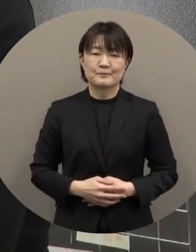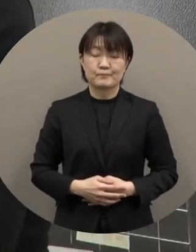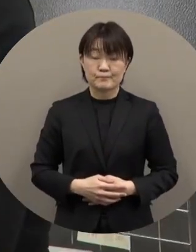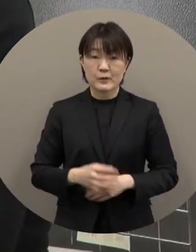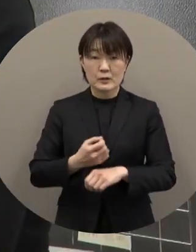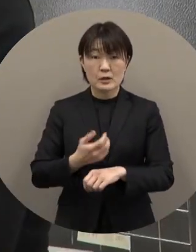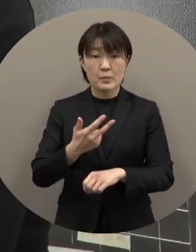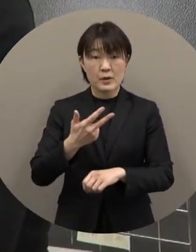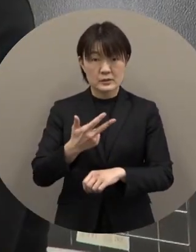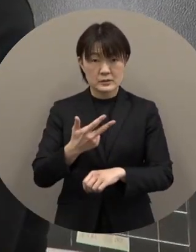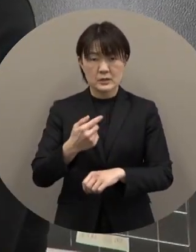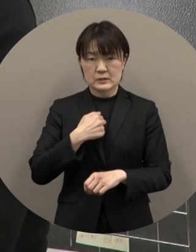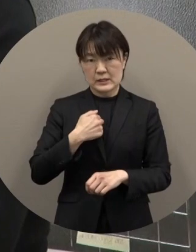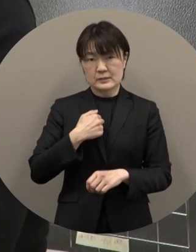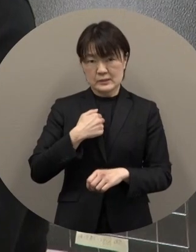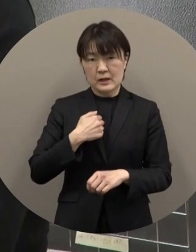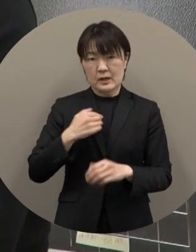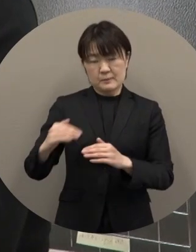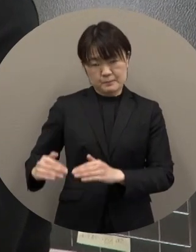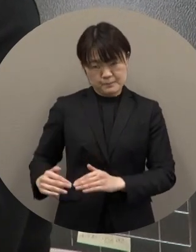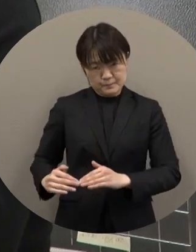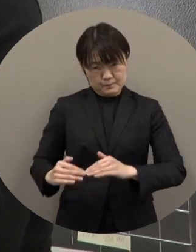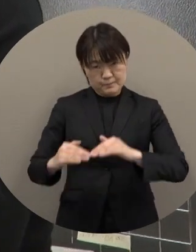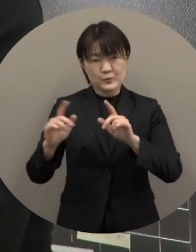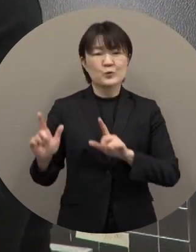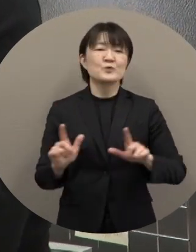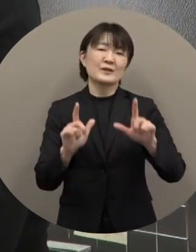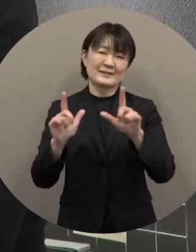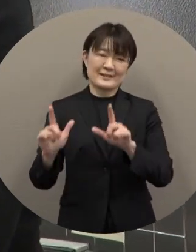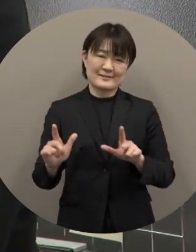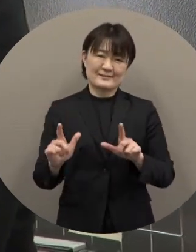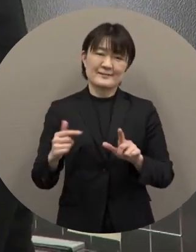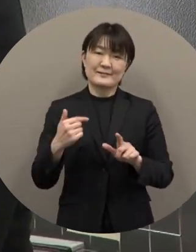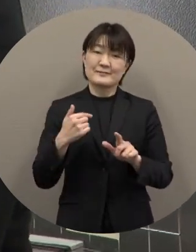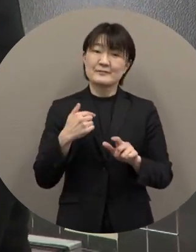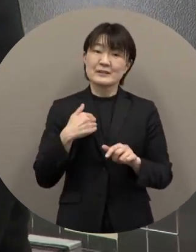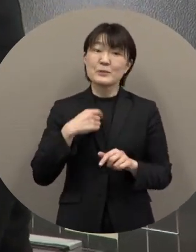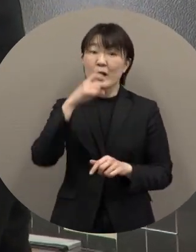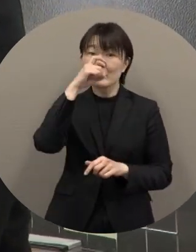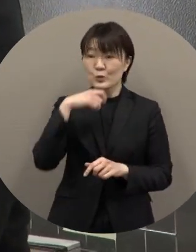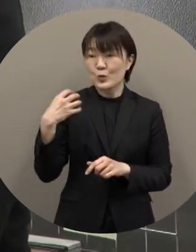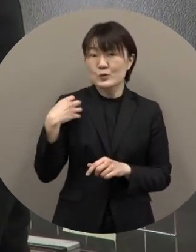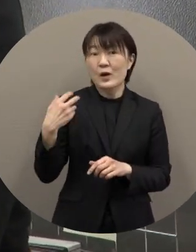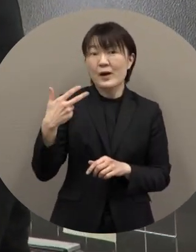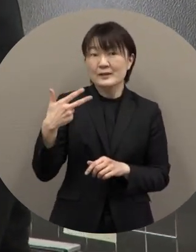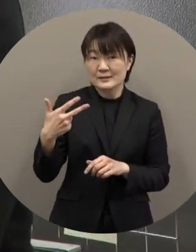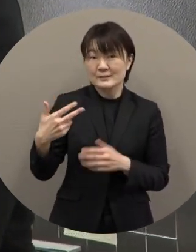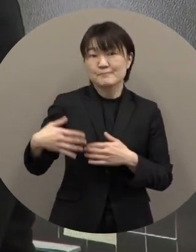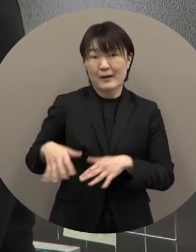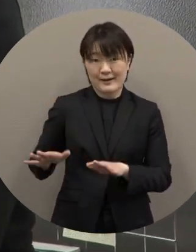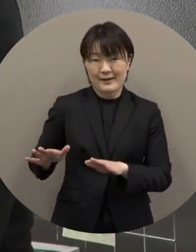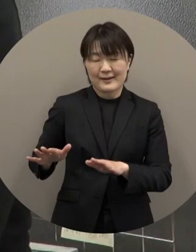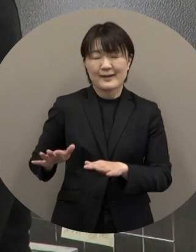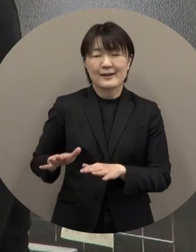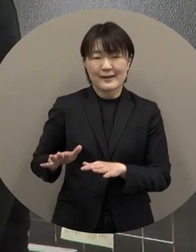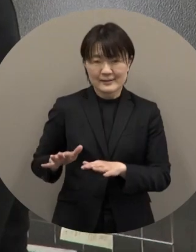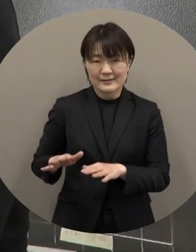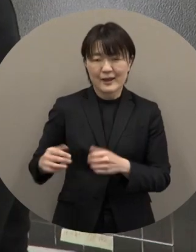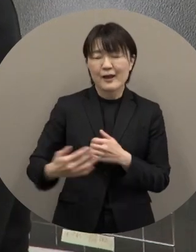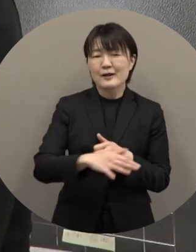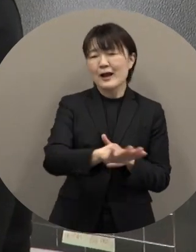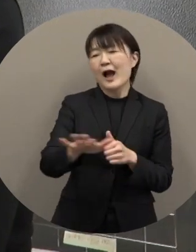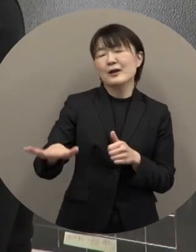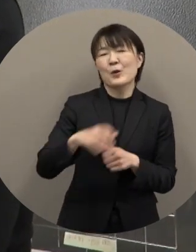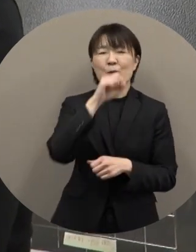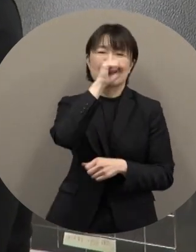で埼玉はやっぱりずっと住んでるんで、すごく、まあ、私が育ったのは旧浦和市になるんですけども、はいはい、もう環境が良く